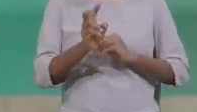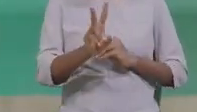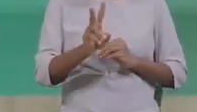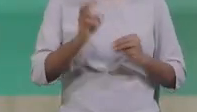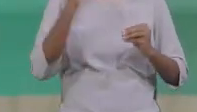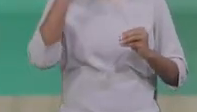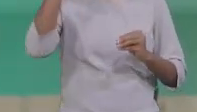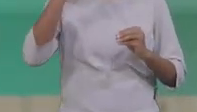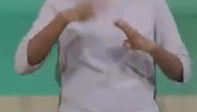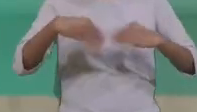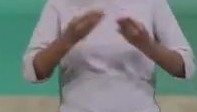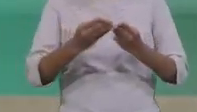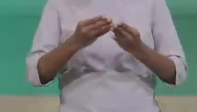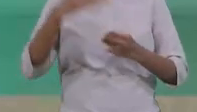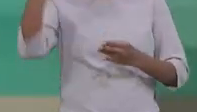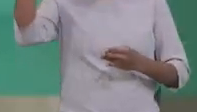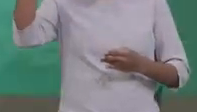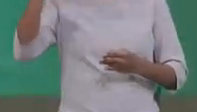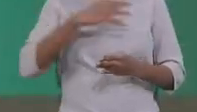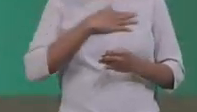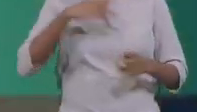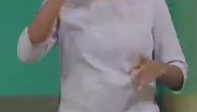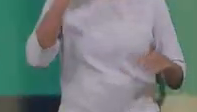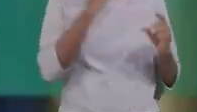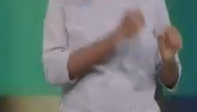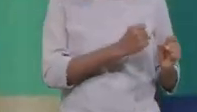Il nous donne la grâce et la foi.